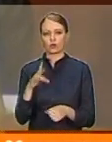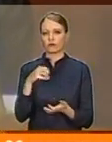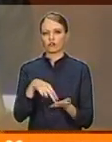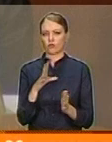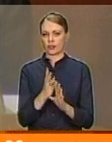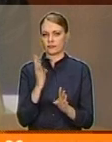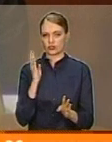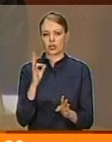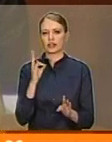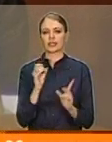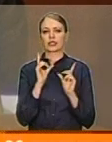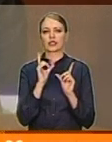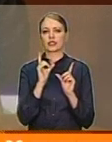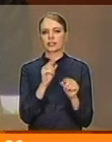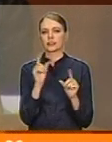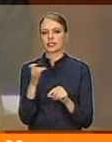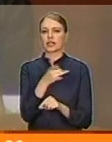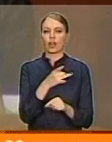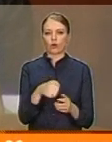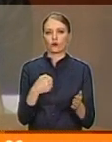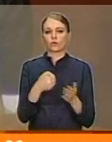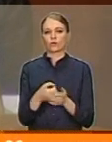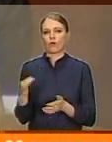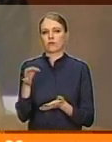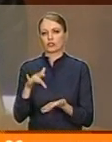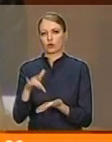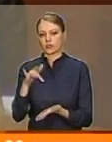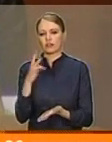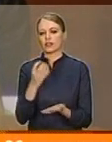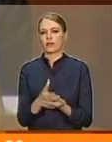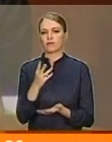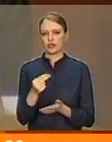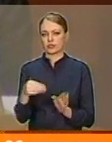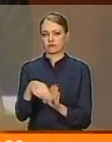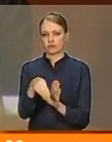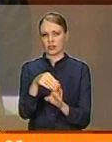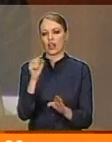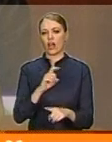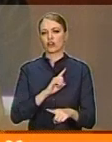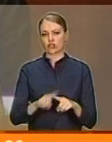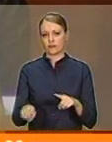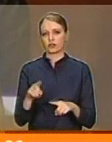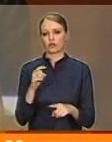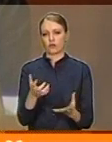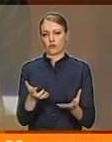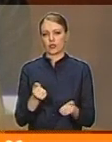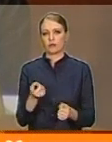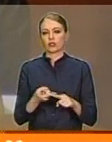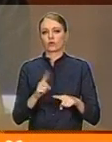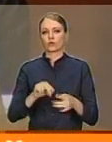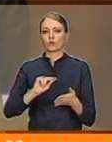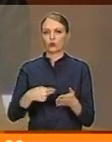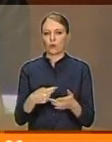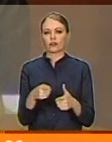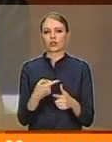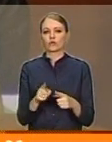стояти в чергах, не їздити з району до обласного центру, не платити хабарі, а швидко і оперативно отримати ту довідку